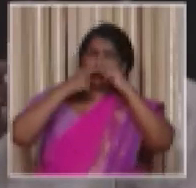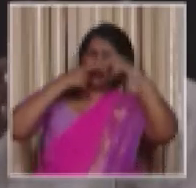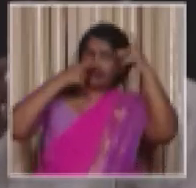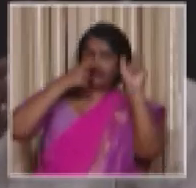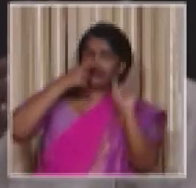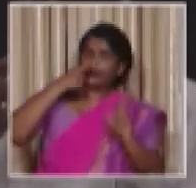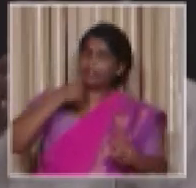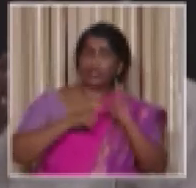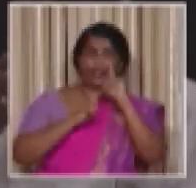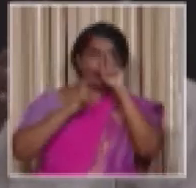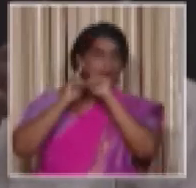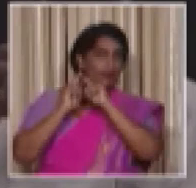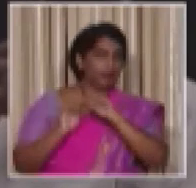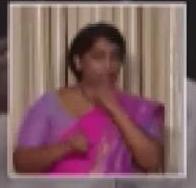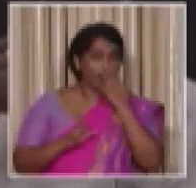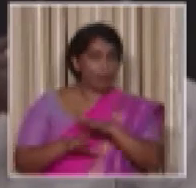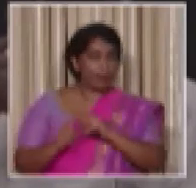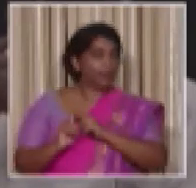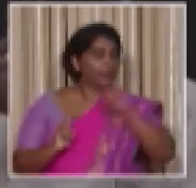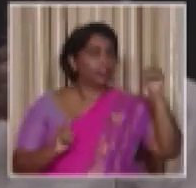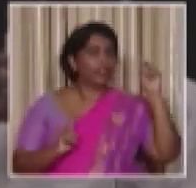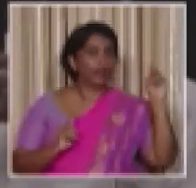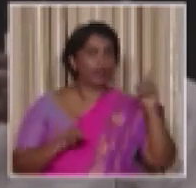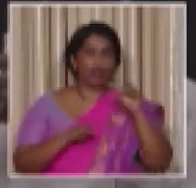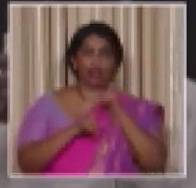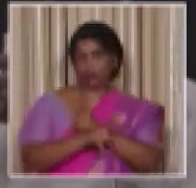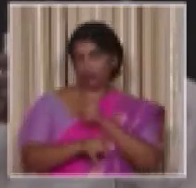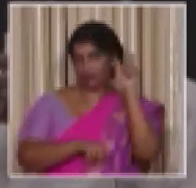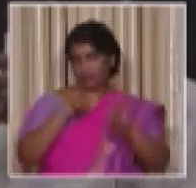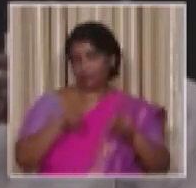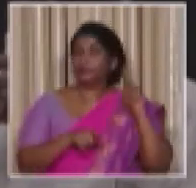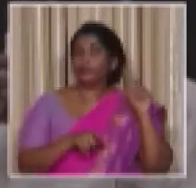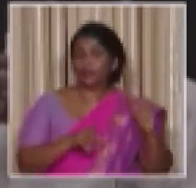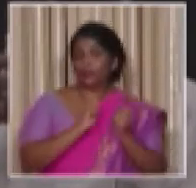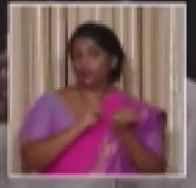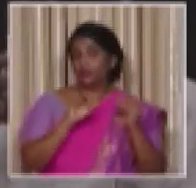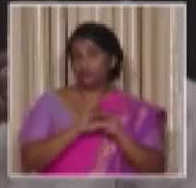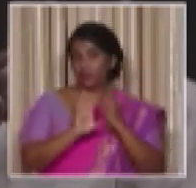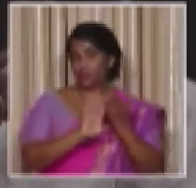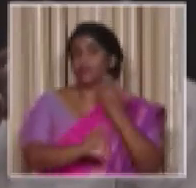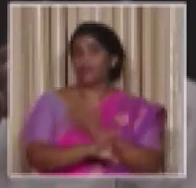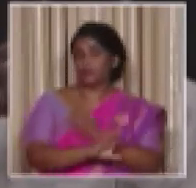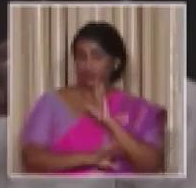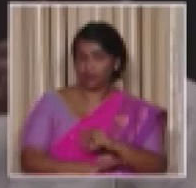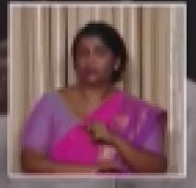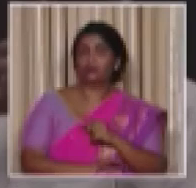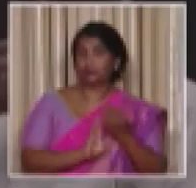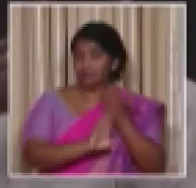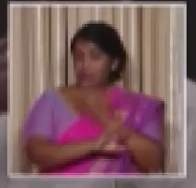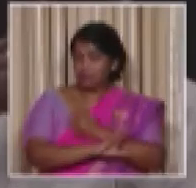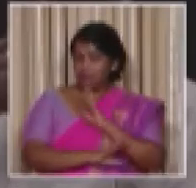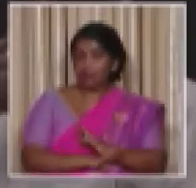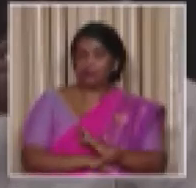සිට 11 දක්වා උගන්වන ගුරු මහත්ම මහත්මීන් සඳහා. මේ සඳහා බඳවා ගන්න ඊට පෙර ආතුවම තිබුණා තිබෙන්න පවත්වන